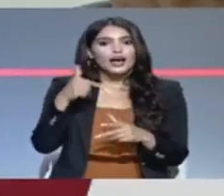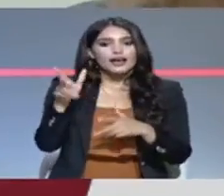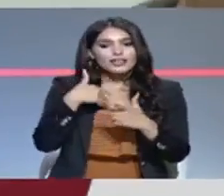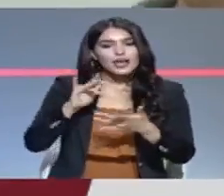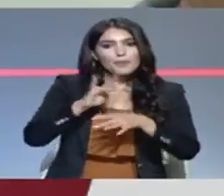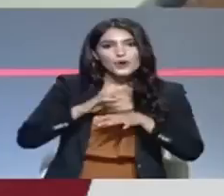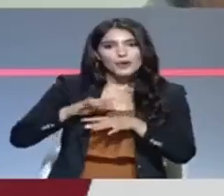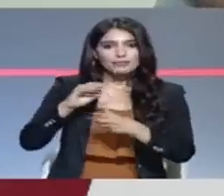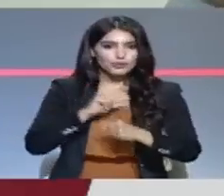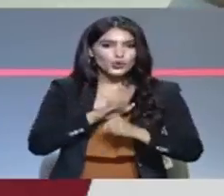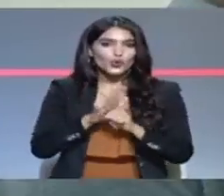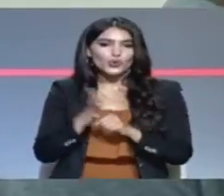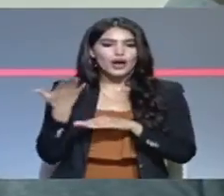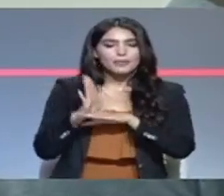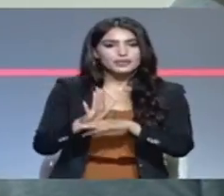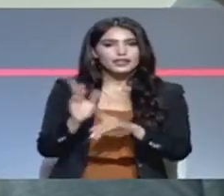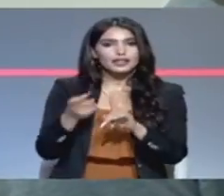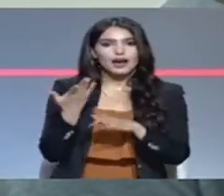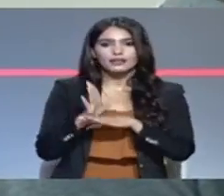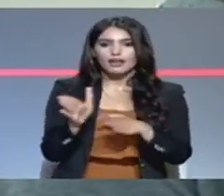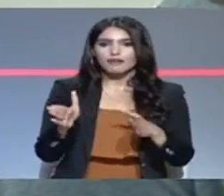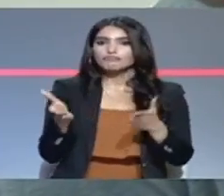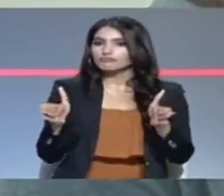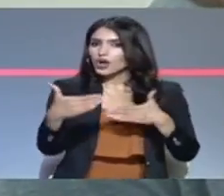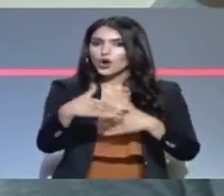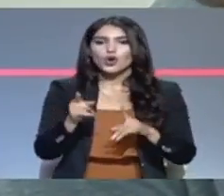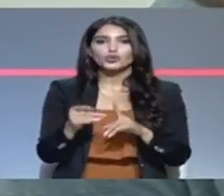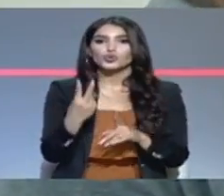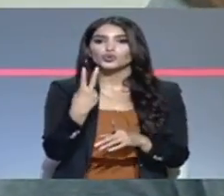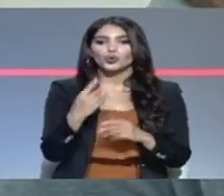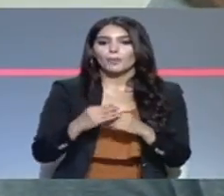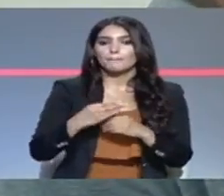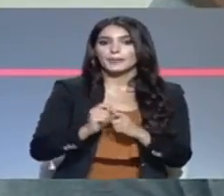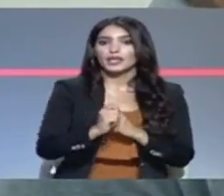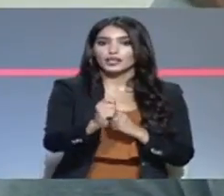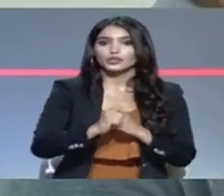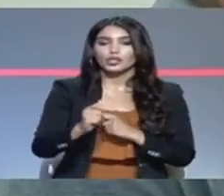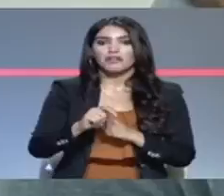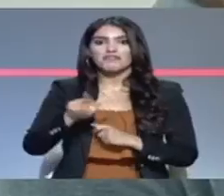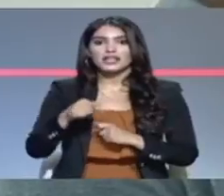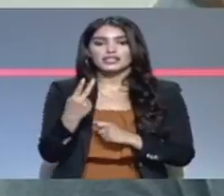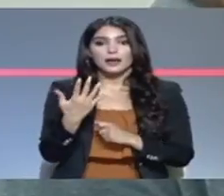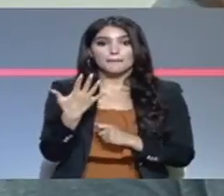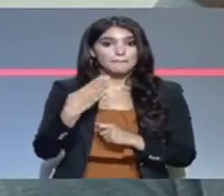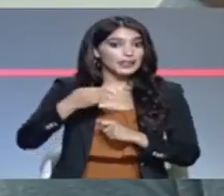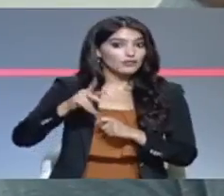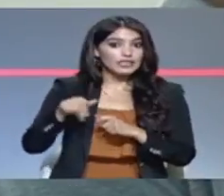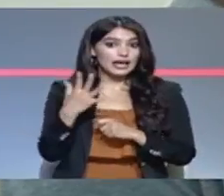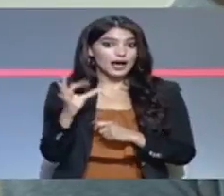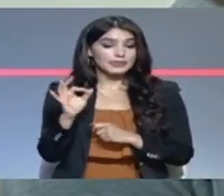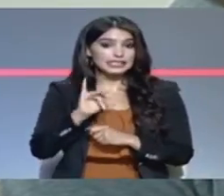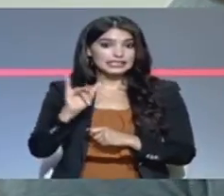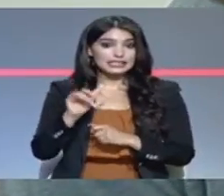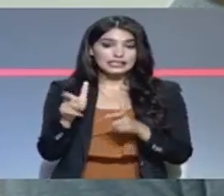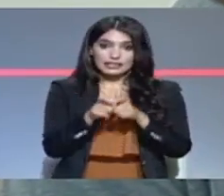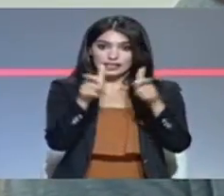الكورونا، حابين نعطيو الهدية الكبيرة هذه زوز متر على متر فاصل 50